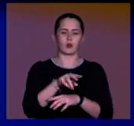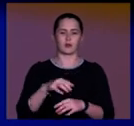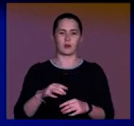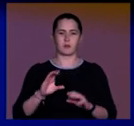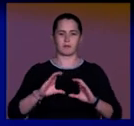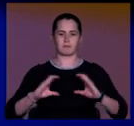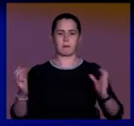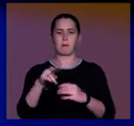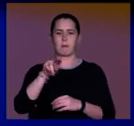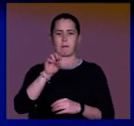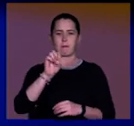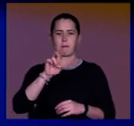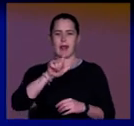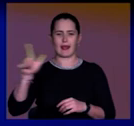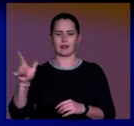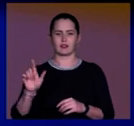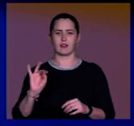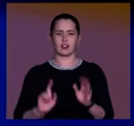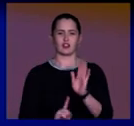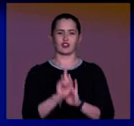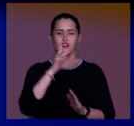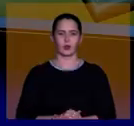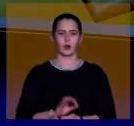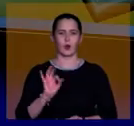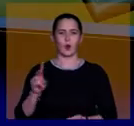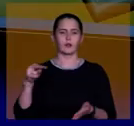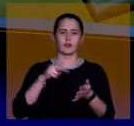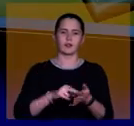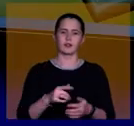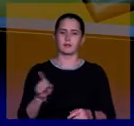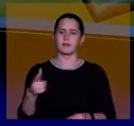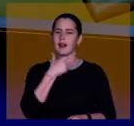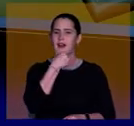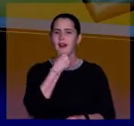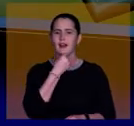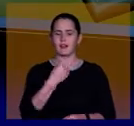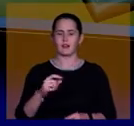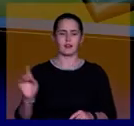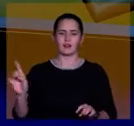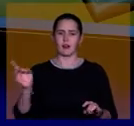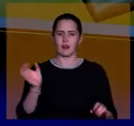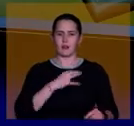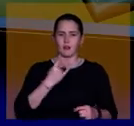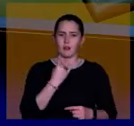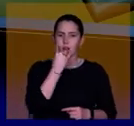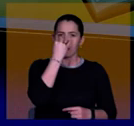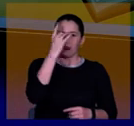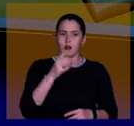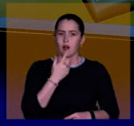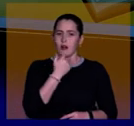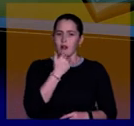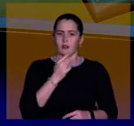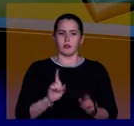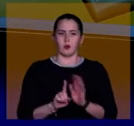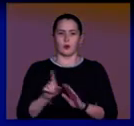пень с которого и начинал свое путешествие он стоял красный разгоряченный и дрожащими руками